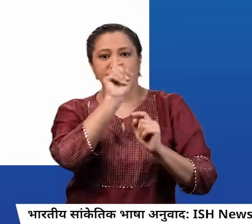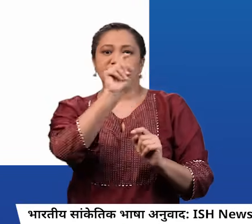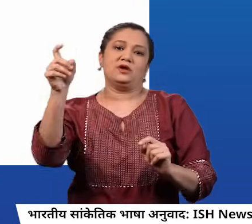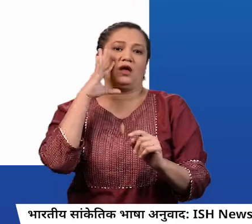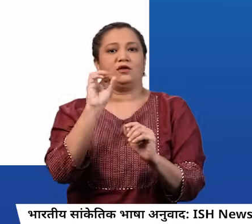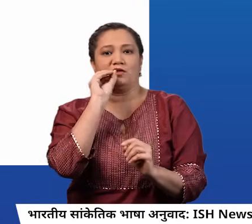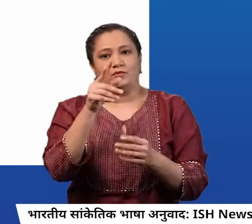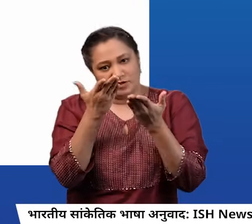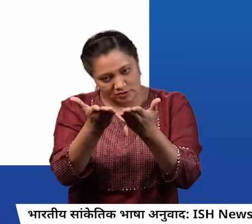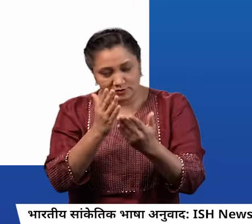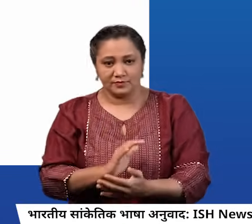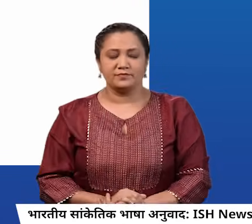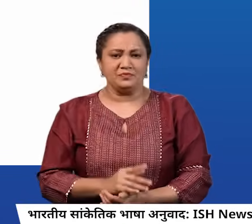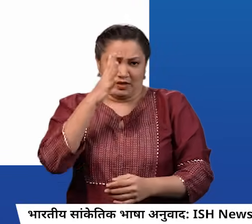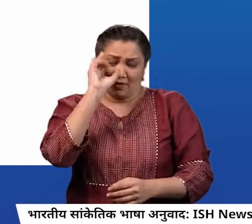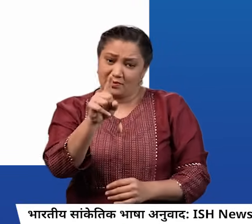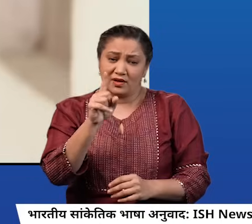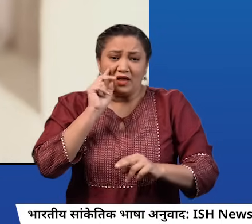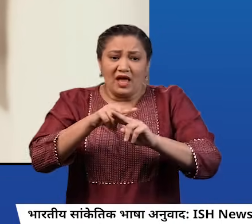तरते चिन्हांकित करूं धेना साथी चाए।